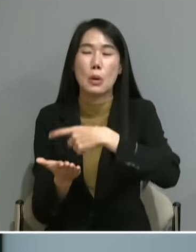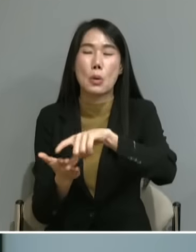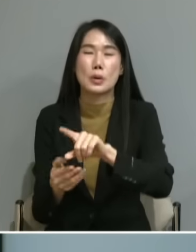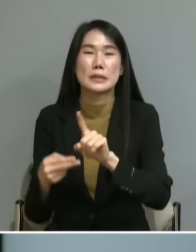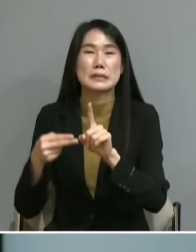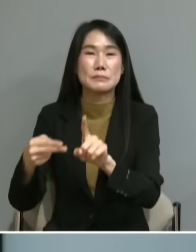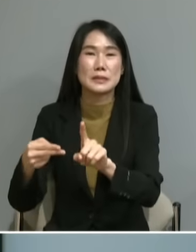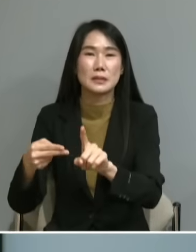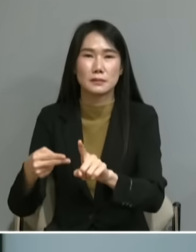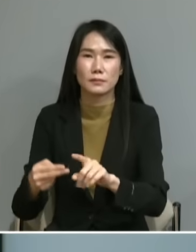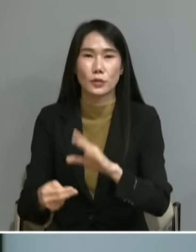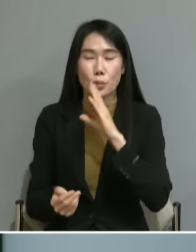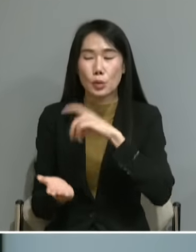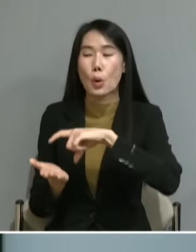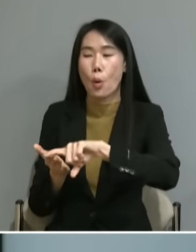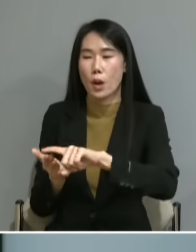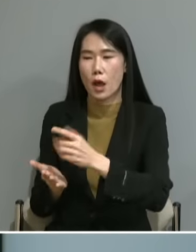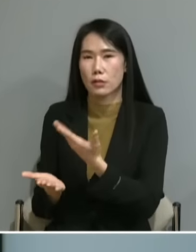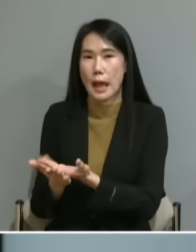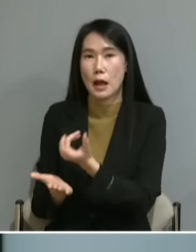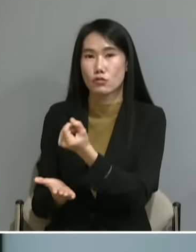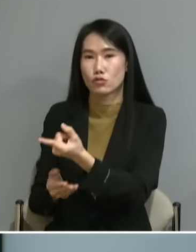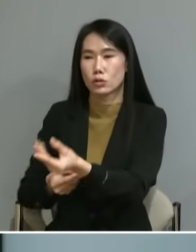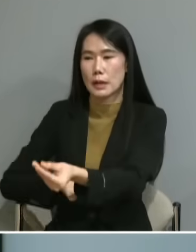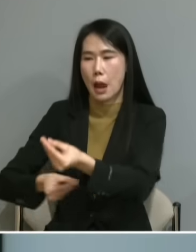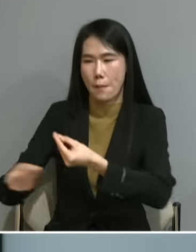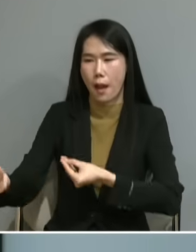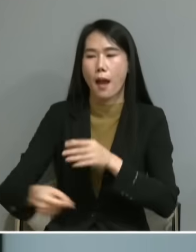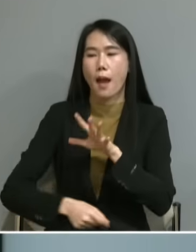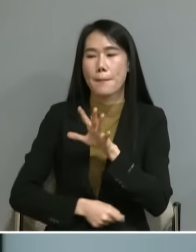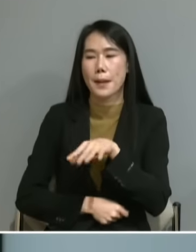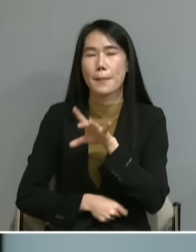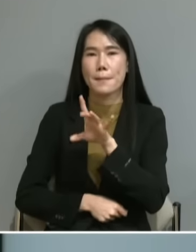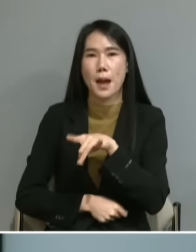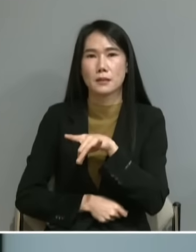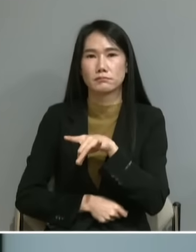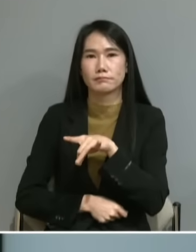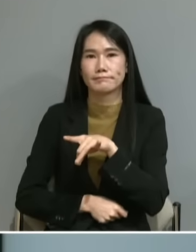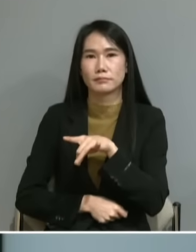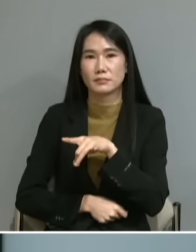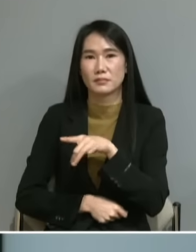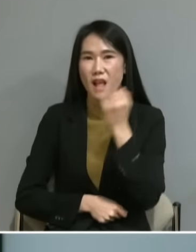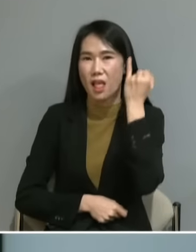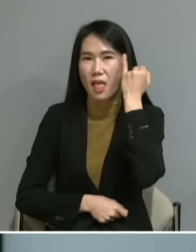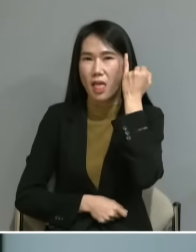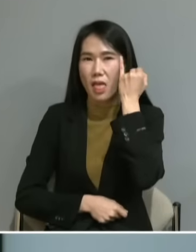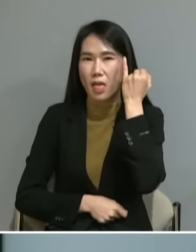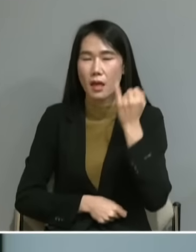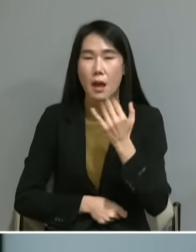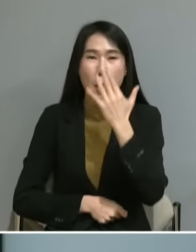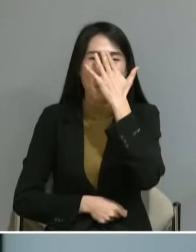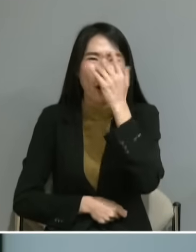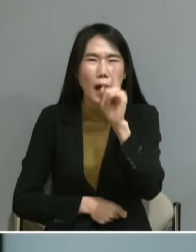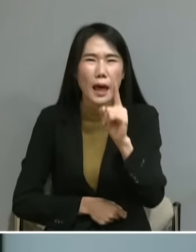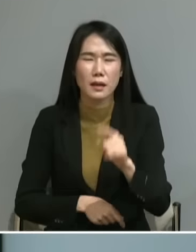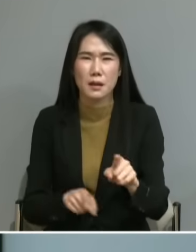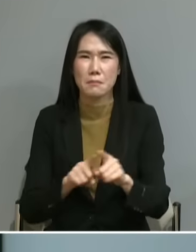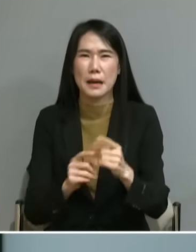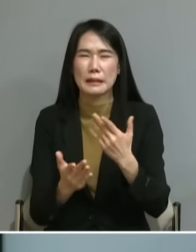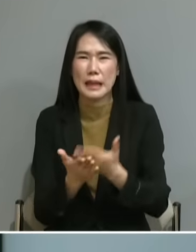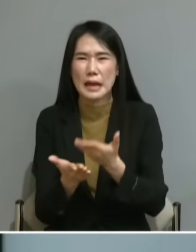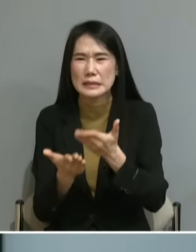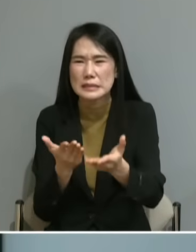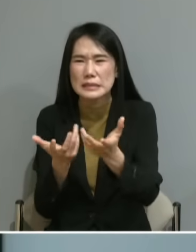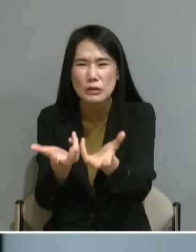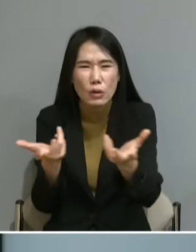ตไปแลกเป็นเงินสด 5,000 8,000 เนี่ยก็เท่ากับท่านไม่ฉลาดเพราะเงินนี้สามารถจับจ่ายใ